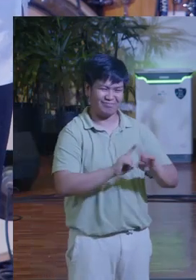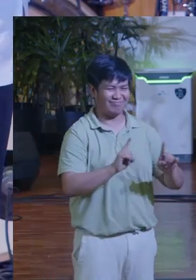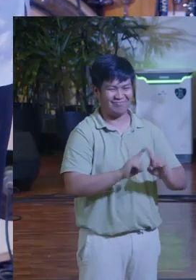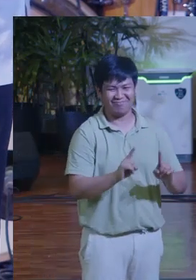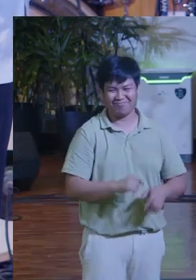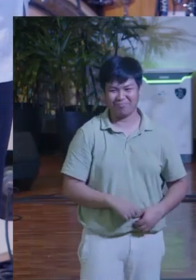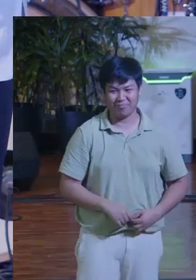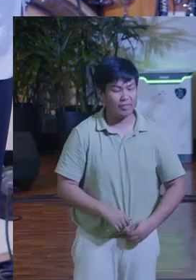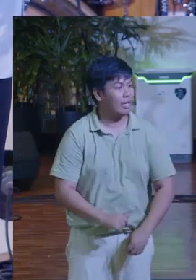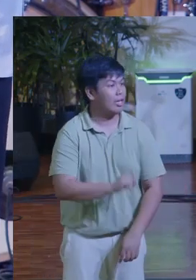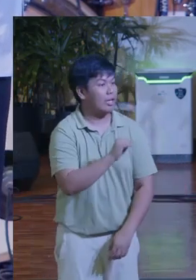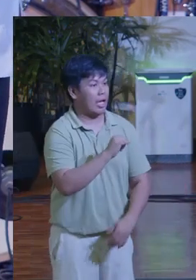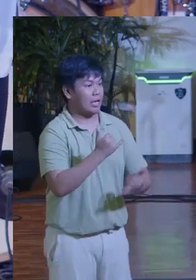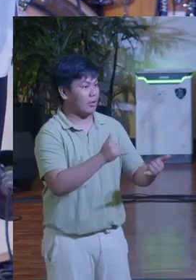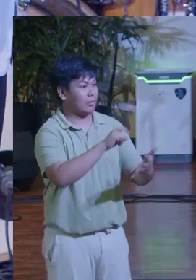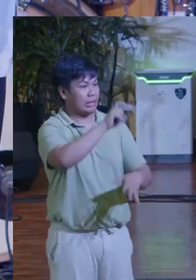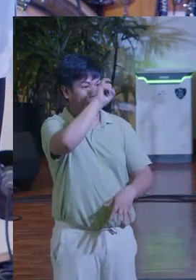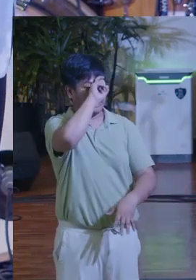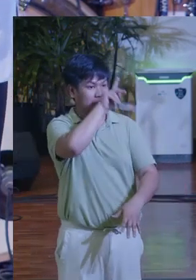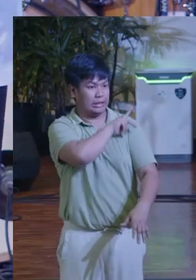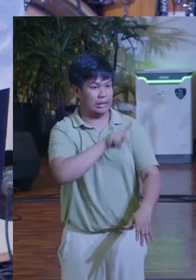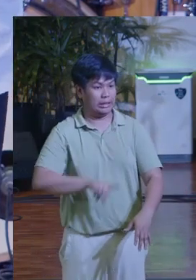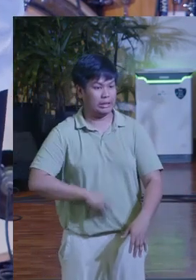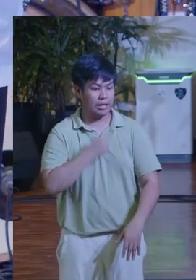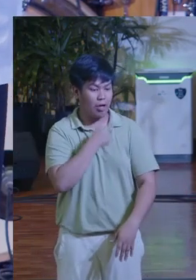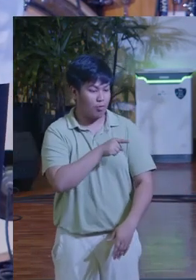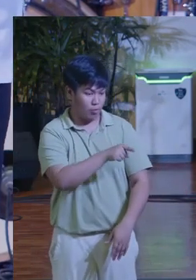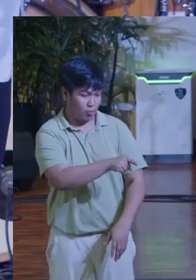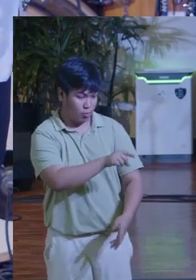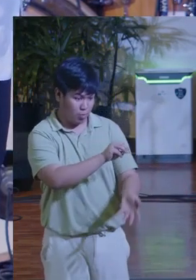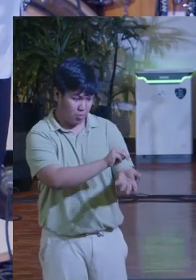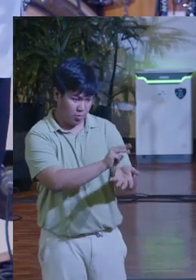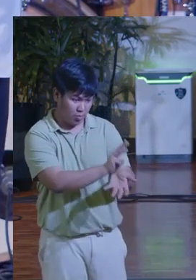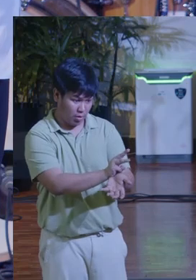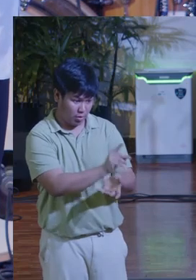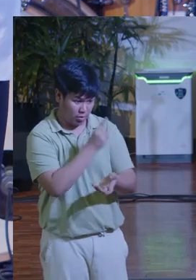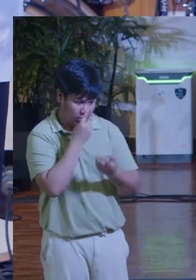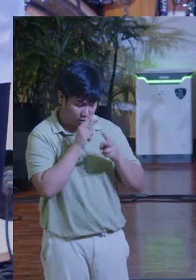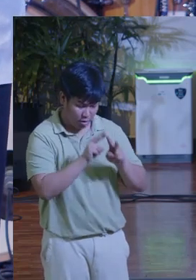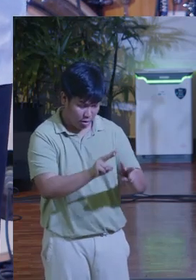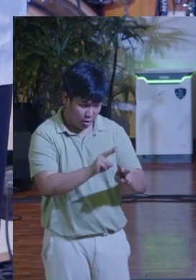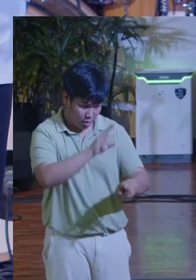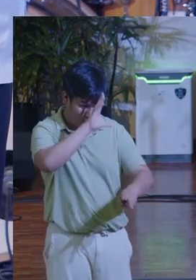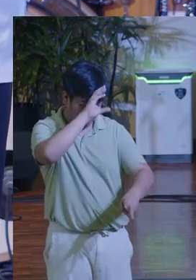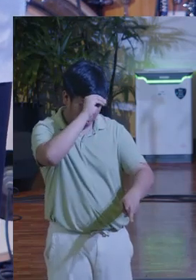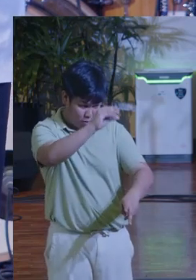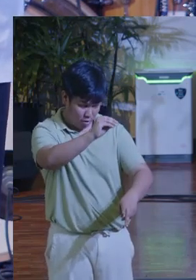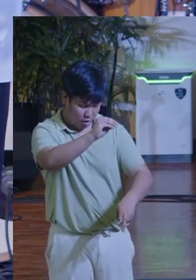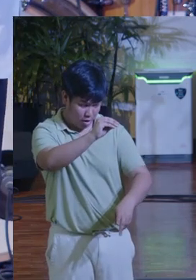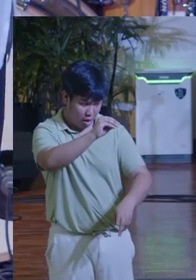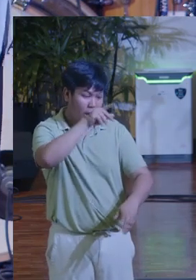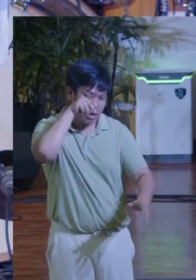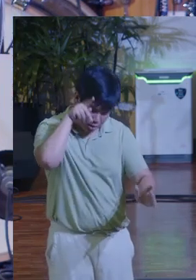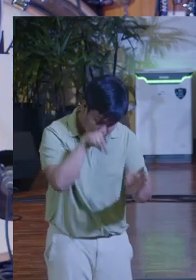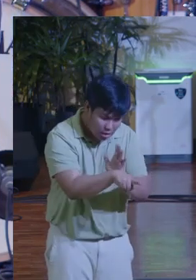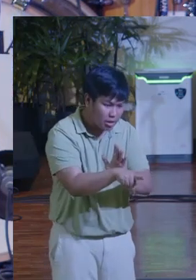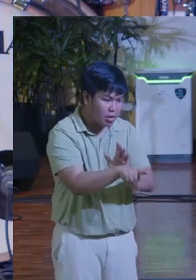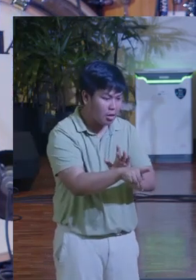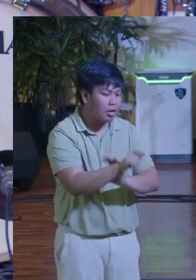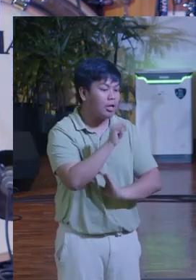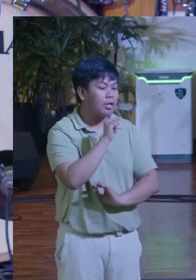If it is a son, sabi ng hari, you shall kill him. But if it is a daughter, she shall